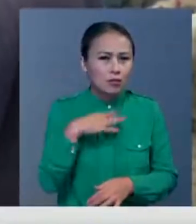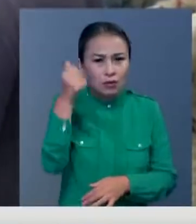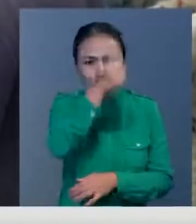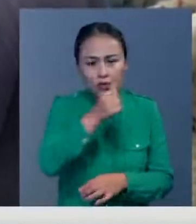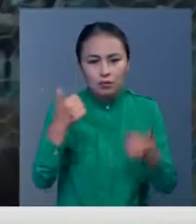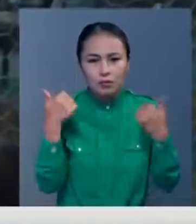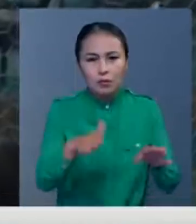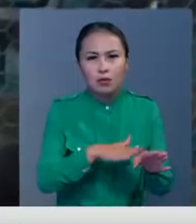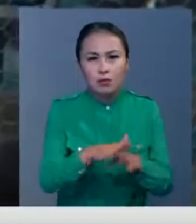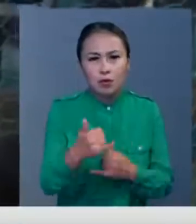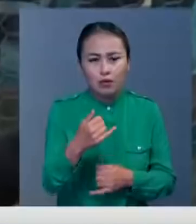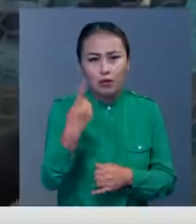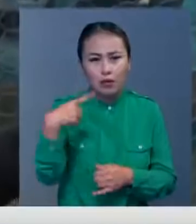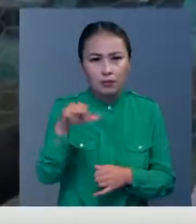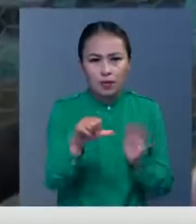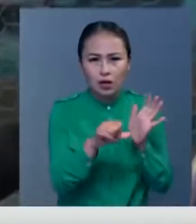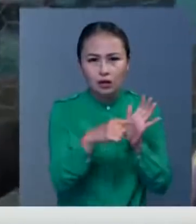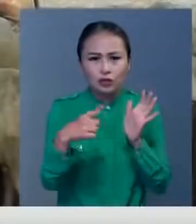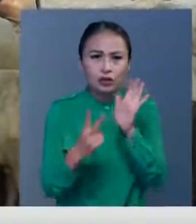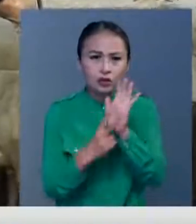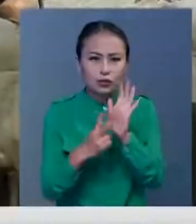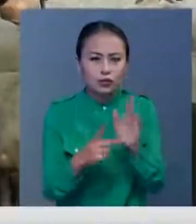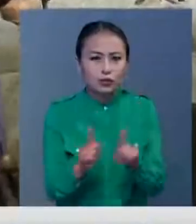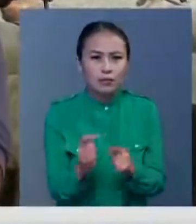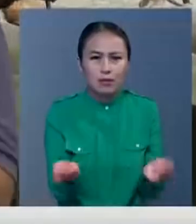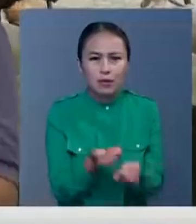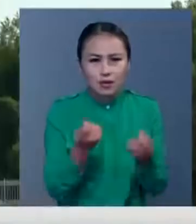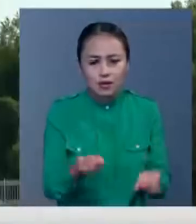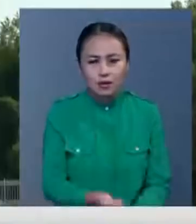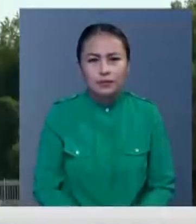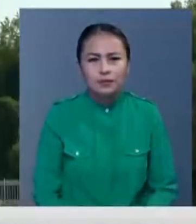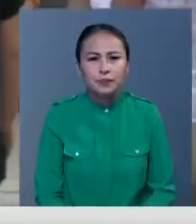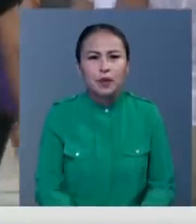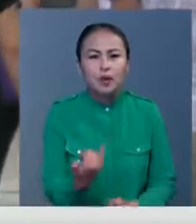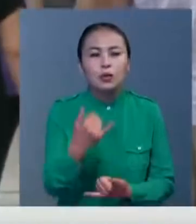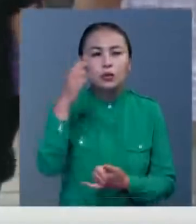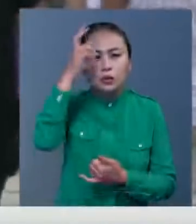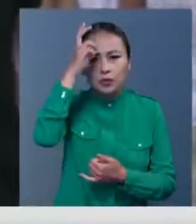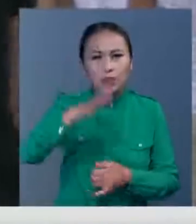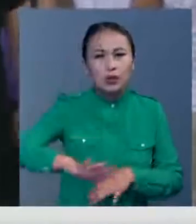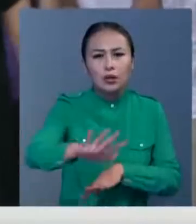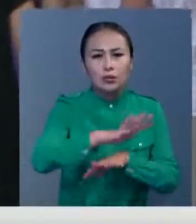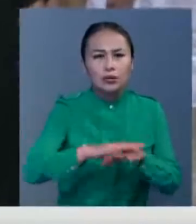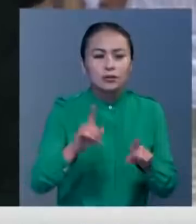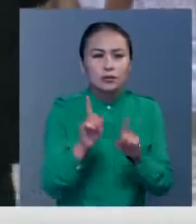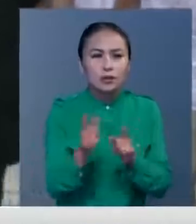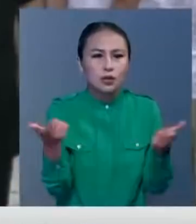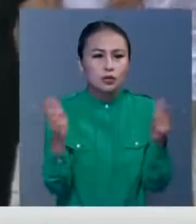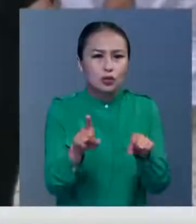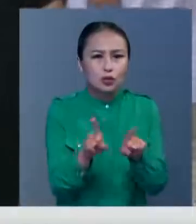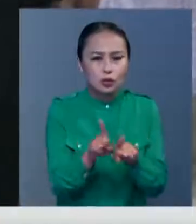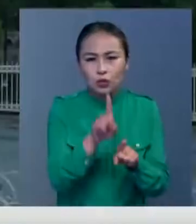тек 6-7 қой саттым. Біздің күн көрісіміз енді не болмақ? Түркияда құрбан айтта коменданттық сағат